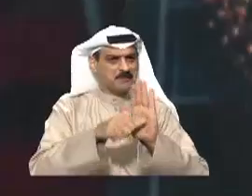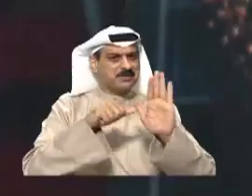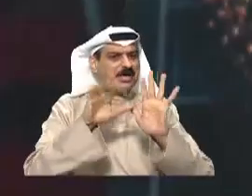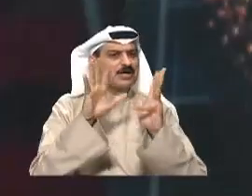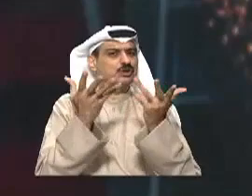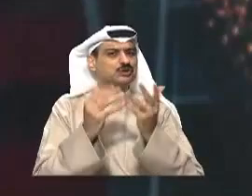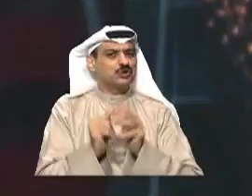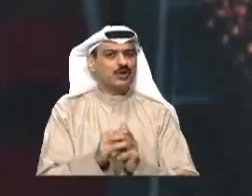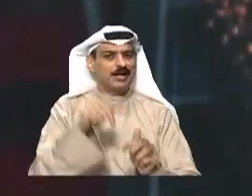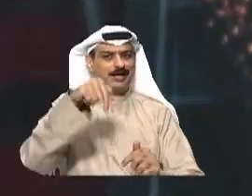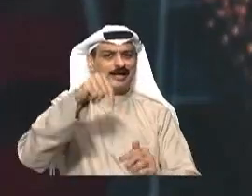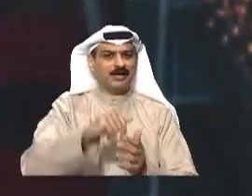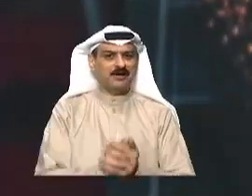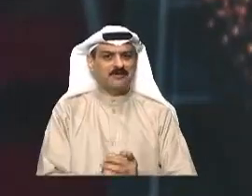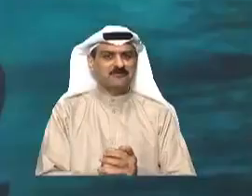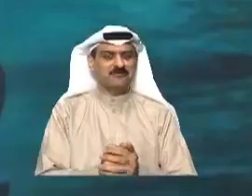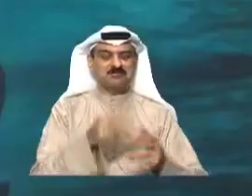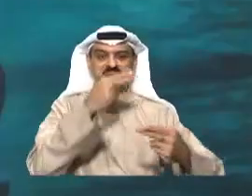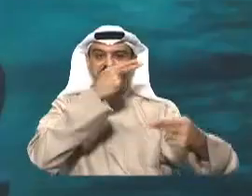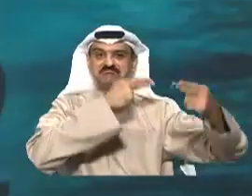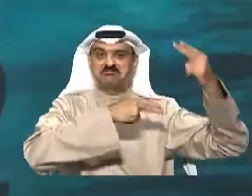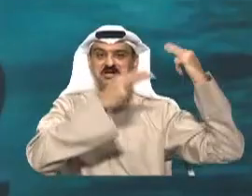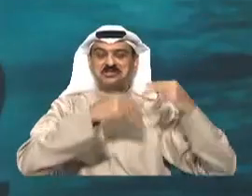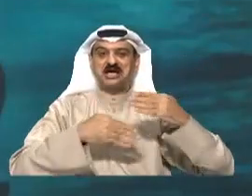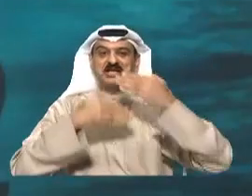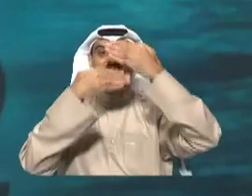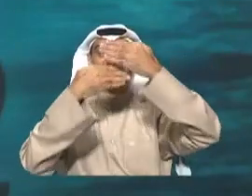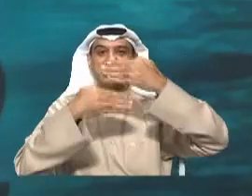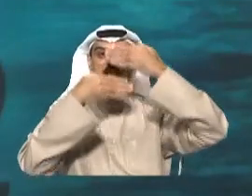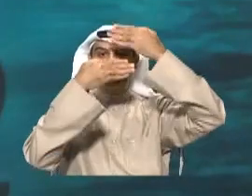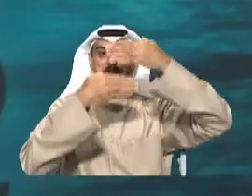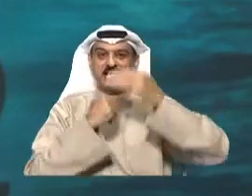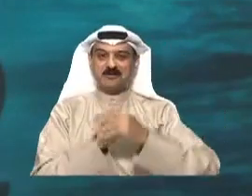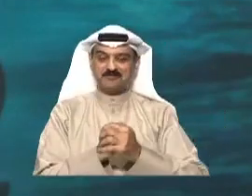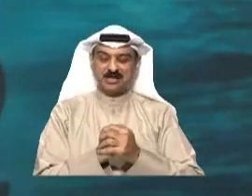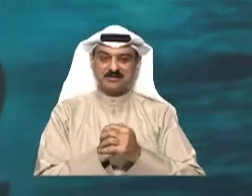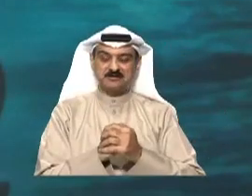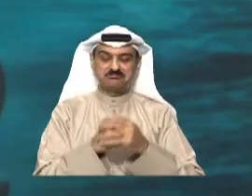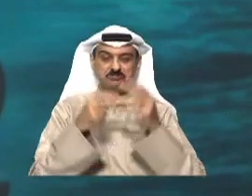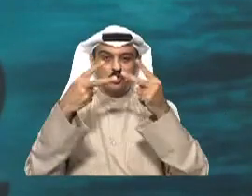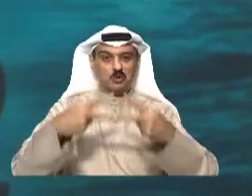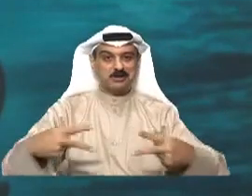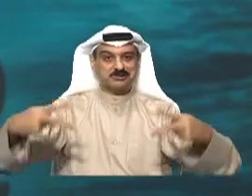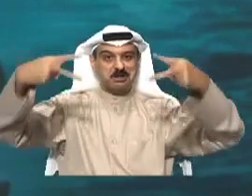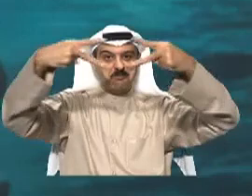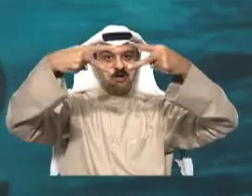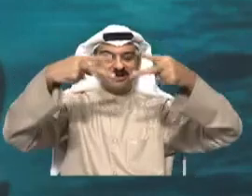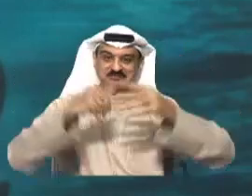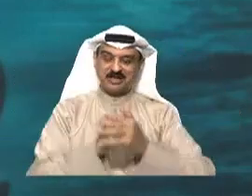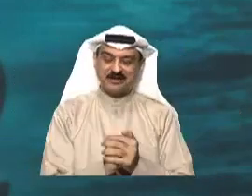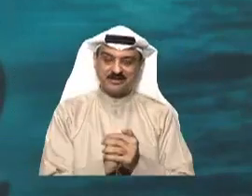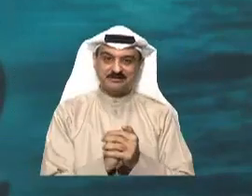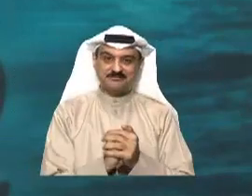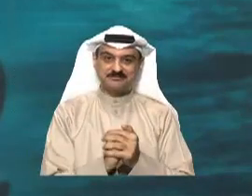هذا الحدث التاريخي لمنتخب المغرب الآن ووصوله إلى المربع